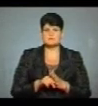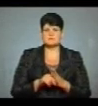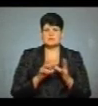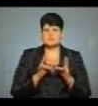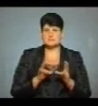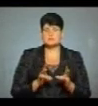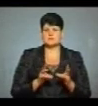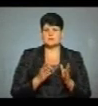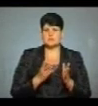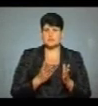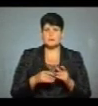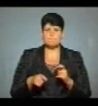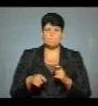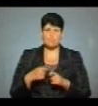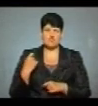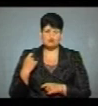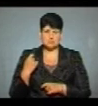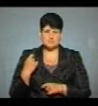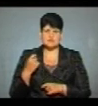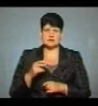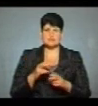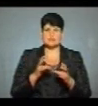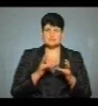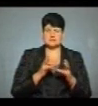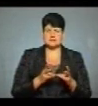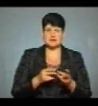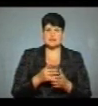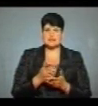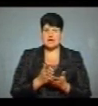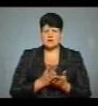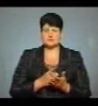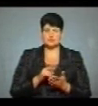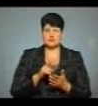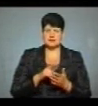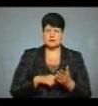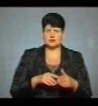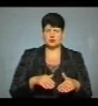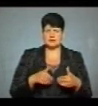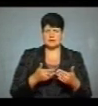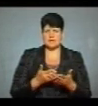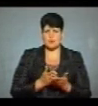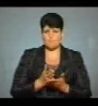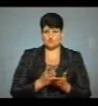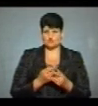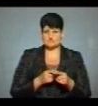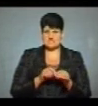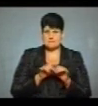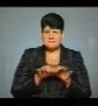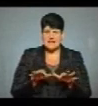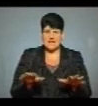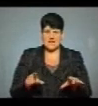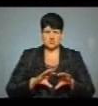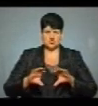небезпеки їх порушення і небезпеки якісного і надійного надання послуг. Ці мережі, на